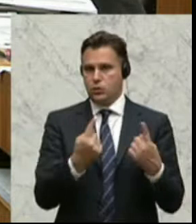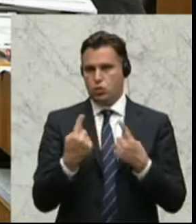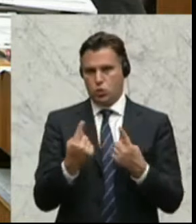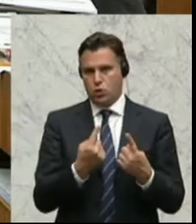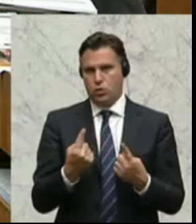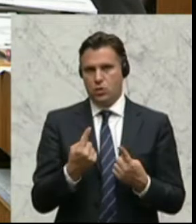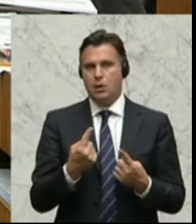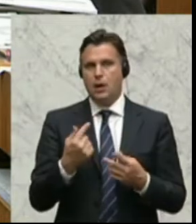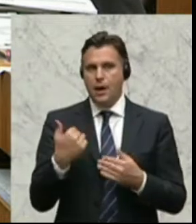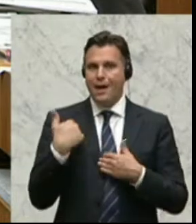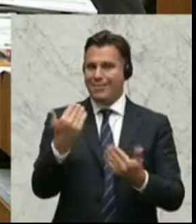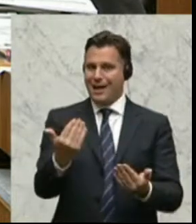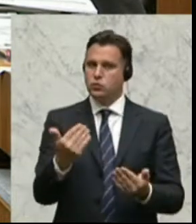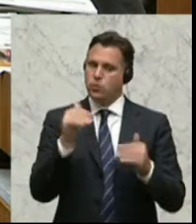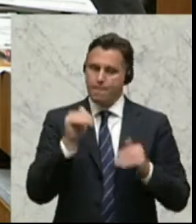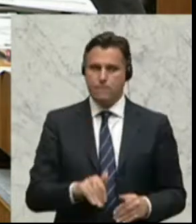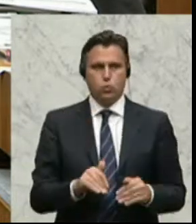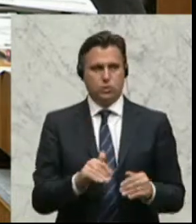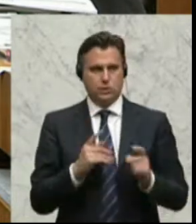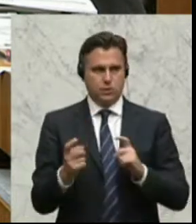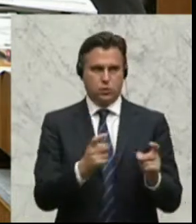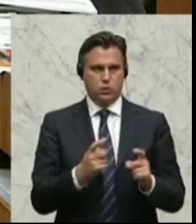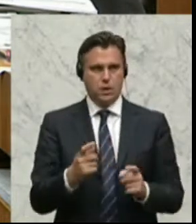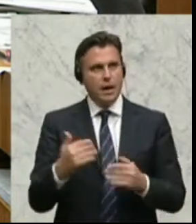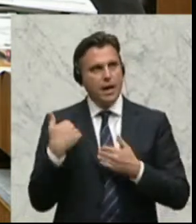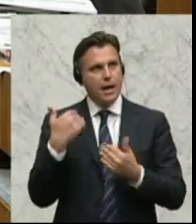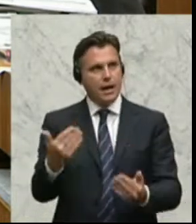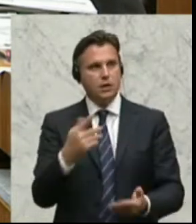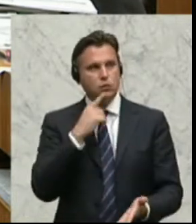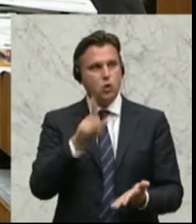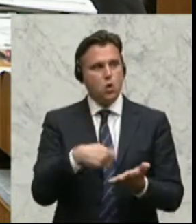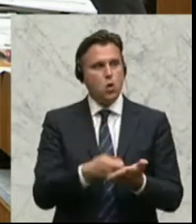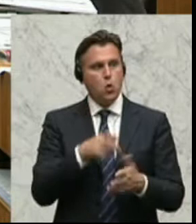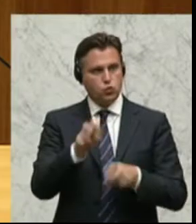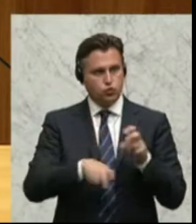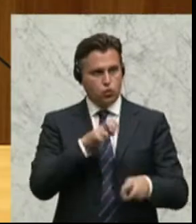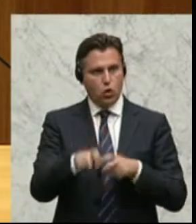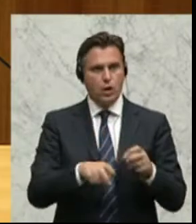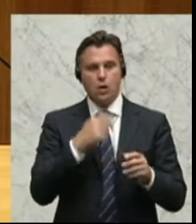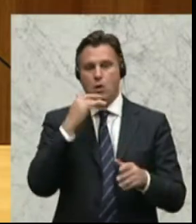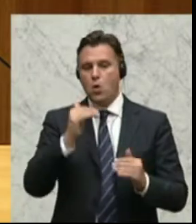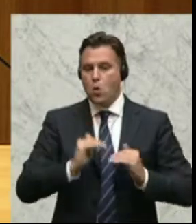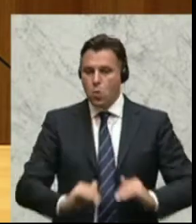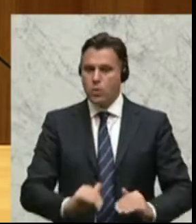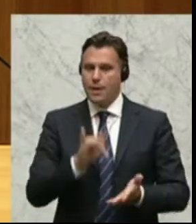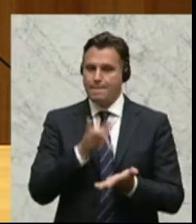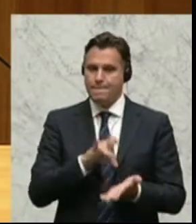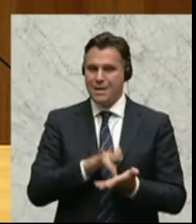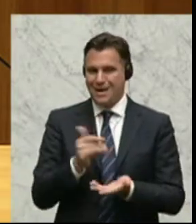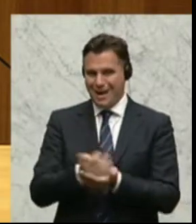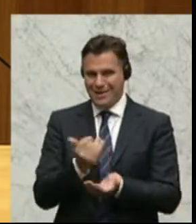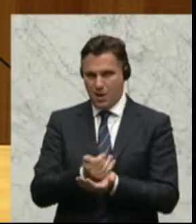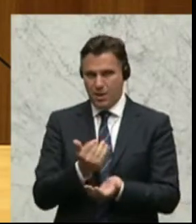Entlastung diskutieren, denn eine Entlastung im Lohnsteuerbereich, vor allem mit dem Schwerpunkt untere und mittlere Einkommen, führt auch dazu, dass die Leute